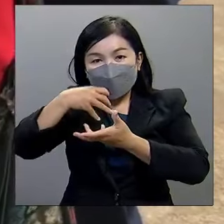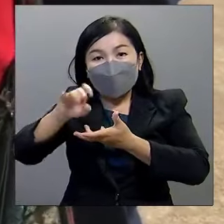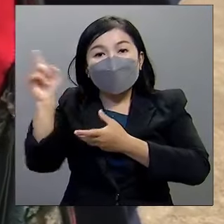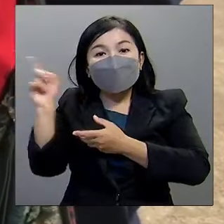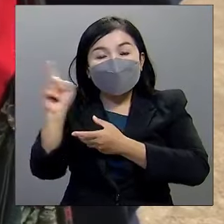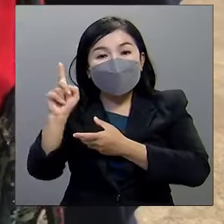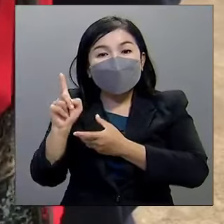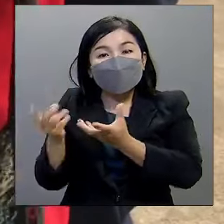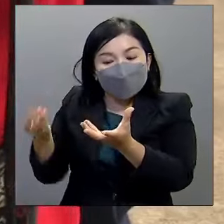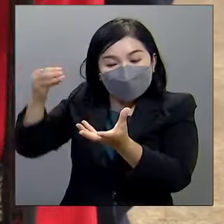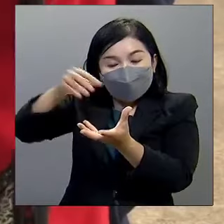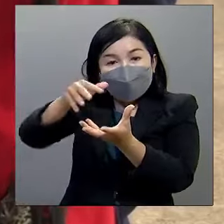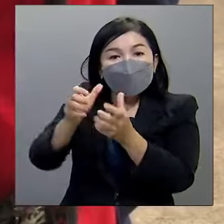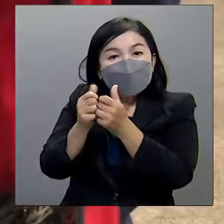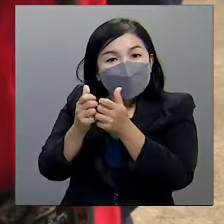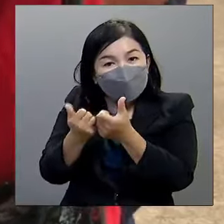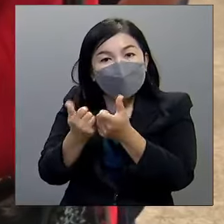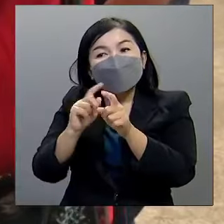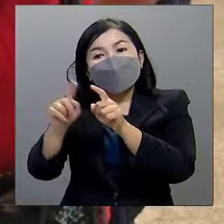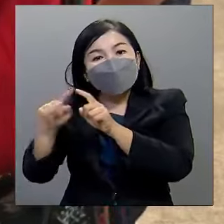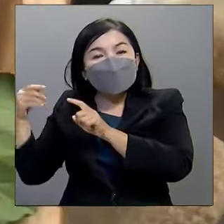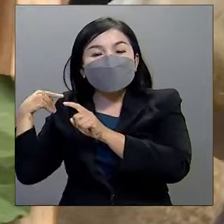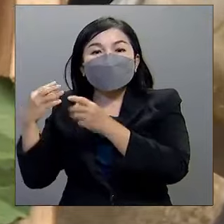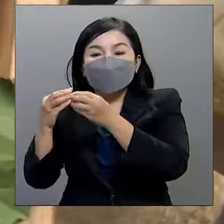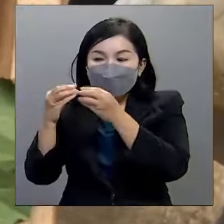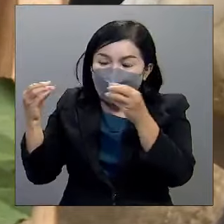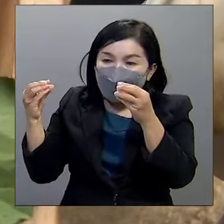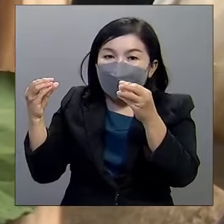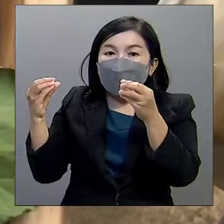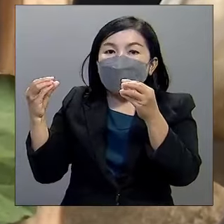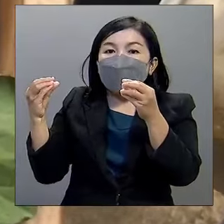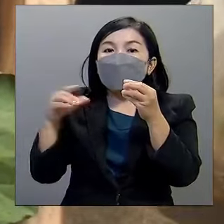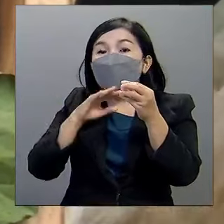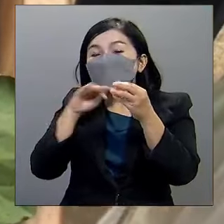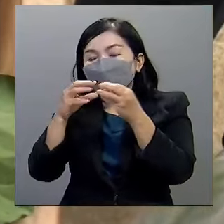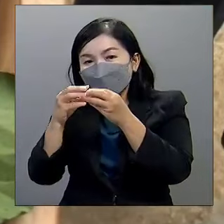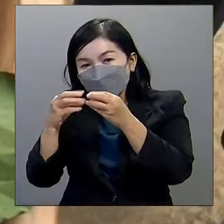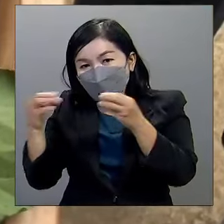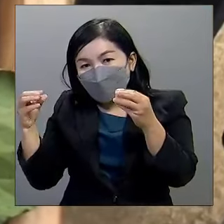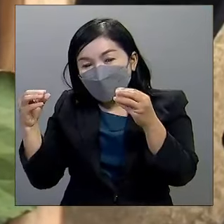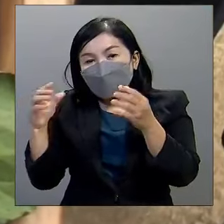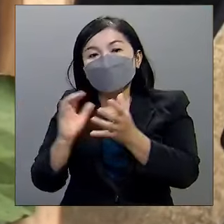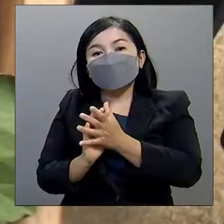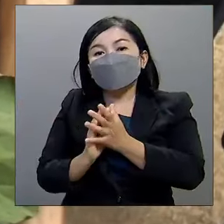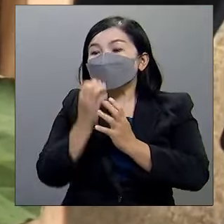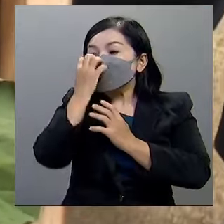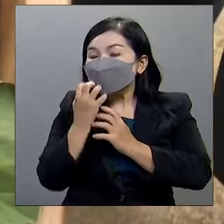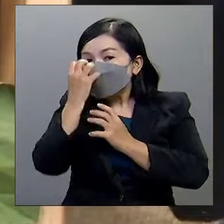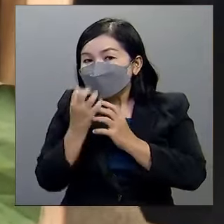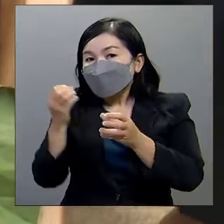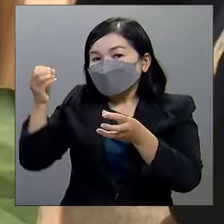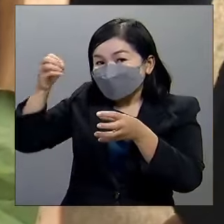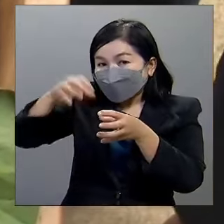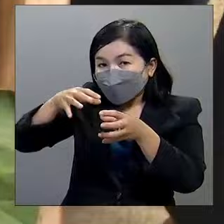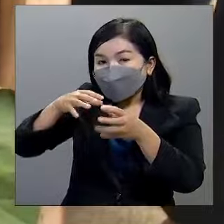ธัญพืชต่างๆครับเช่นพวกพุทราแปะกล้วยกุนเชียงเผือกมันไข่เค็มและอีกหลากหลายชนิดรวม12ชนิดด้วยกันสำหรับข้าวนั้นก็จะเป็